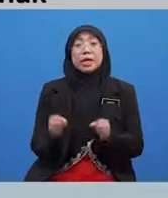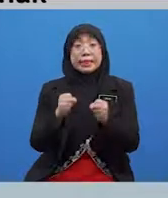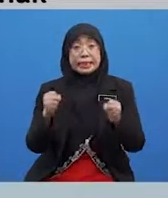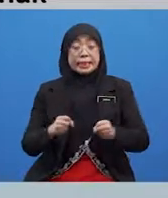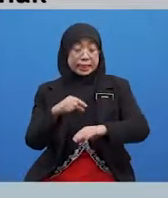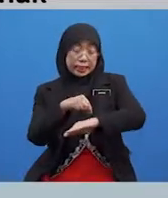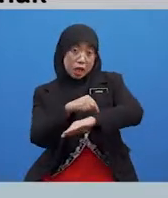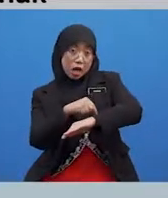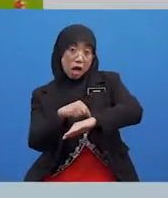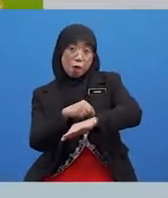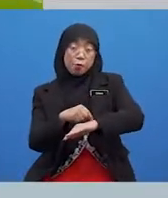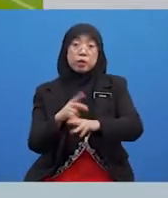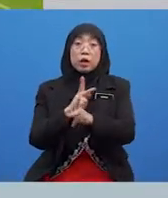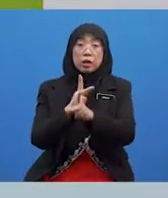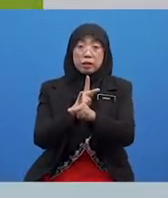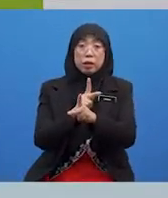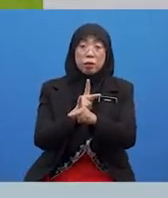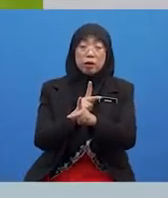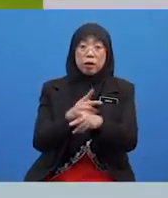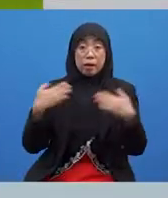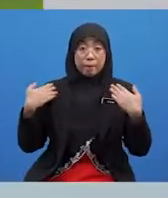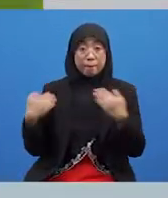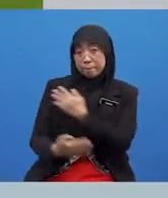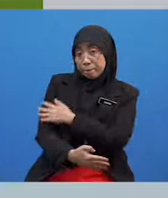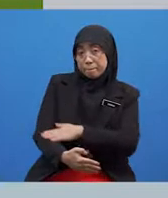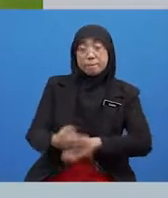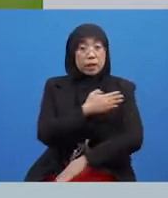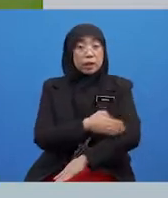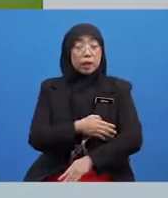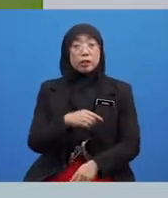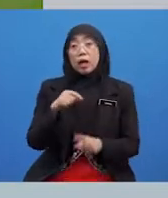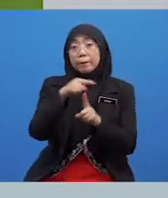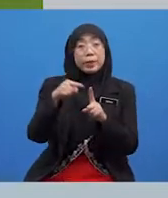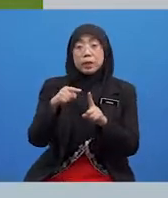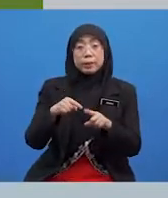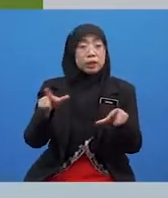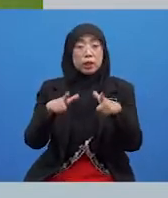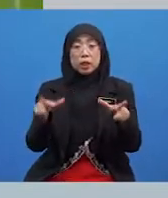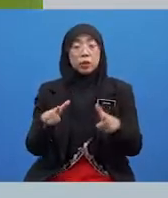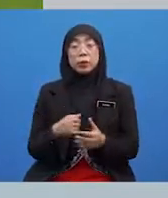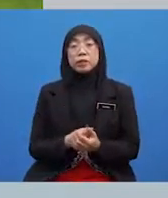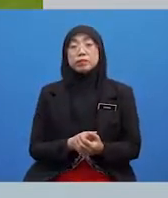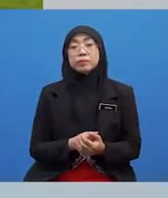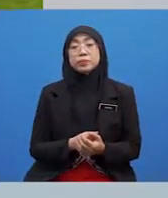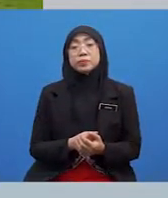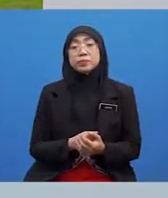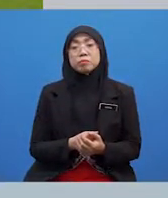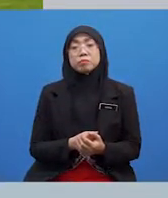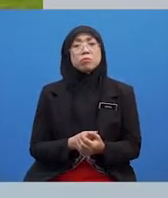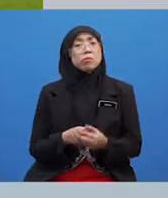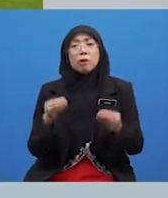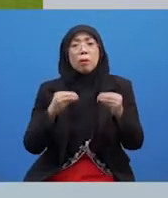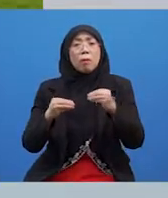keunikan pergerakan ialah aksi Safawi Rashid ketika menggelecek bola dan aksi Syafiq Ahmad